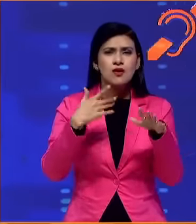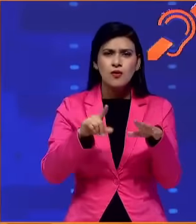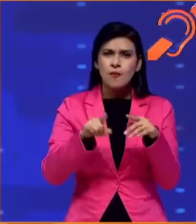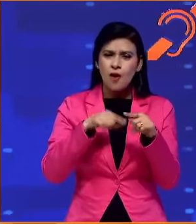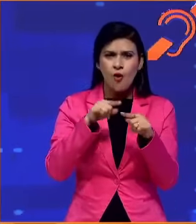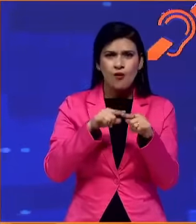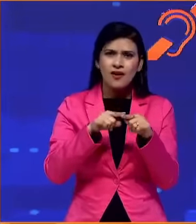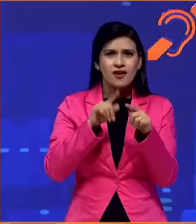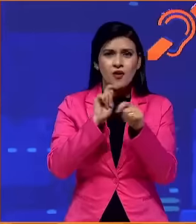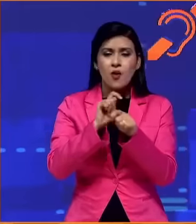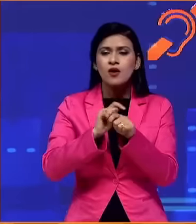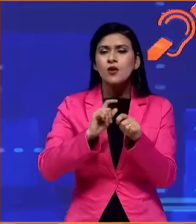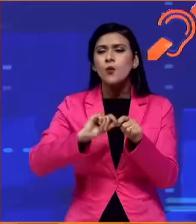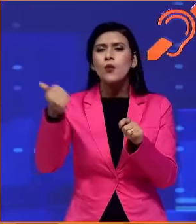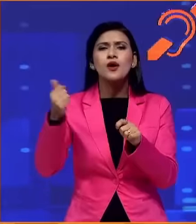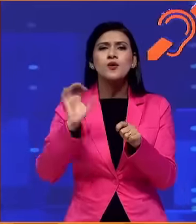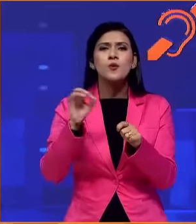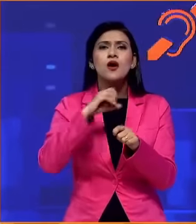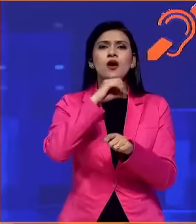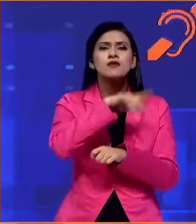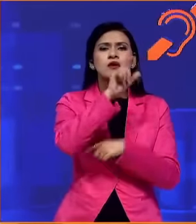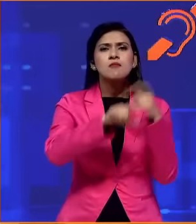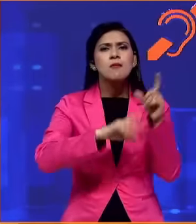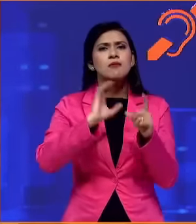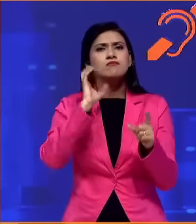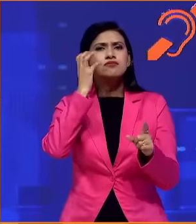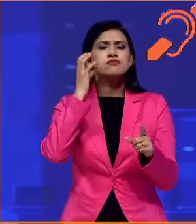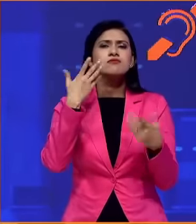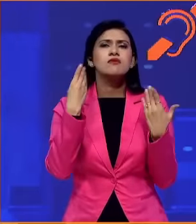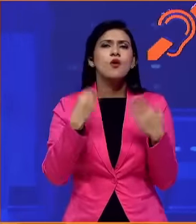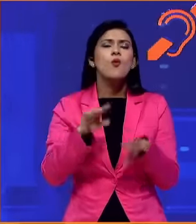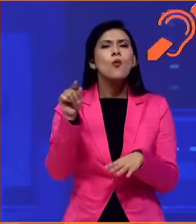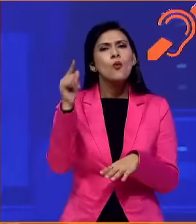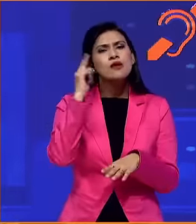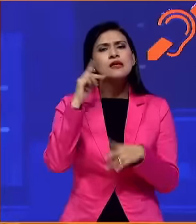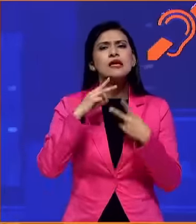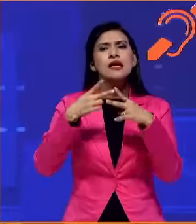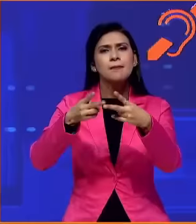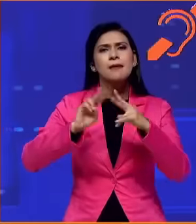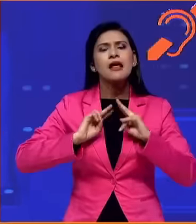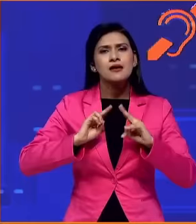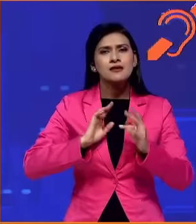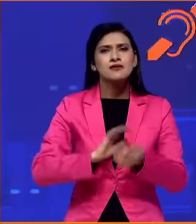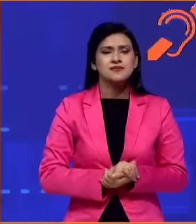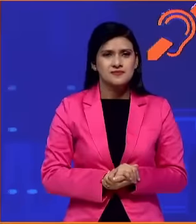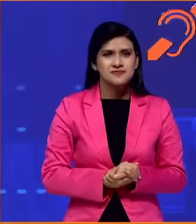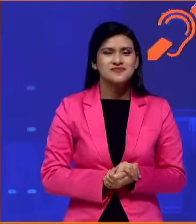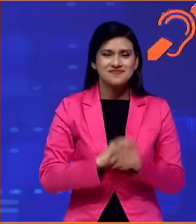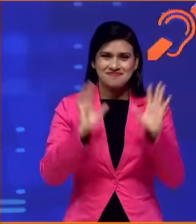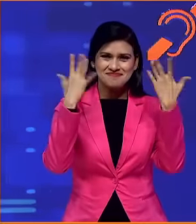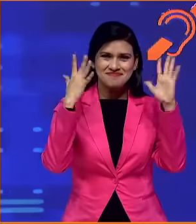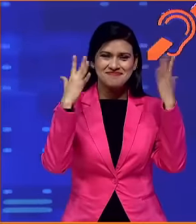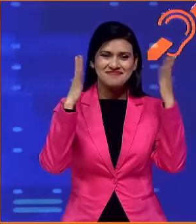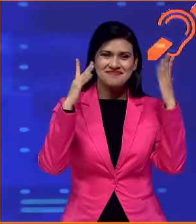तो इससंबंधमेंकुछनहींहुआ,औरराज्यकेयुवा निराशरहगए,तो आपइसबारेमेंक्याकहनाचाहेंगे? नहीं,कार्रवाईकीगई